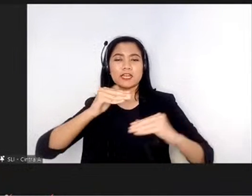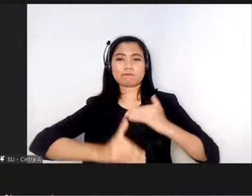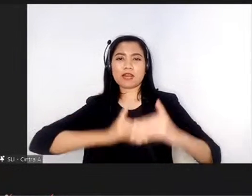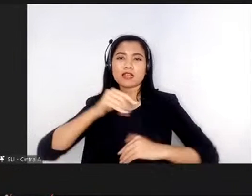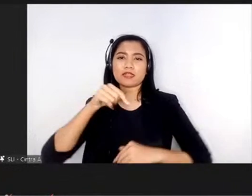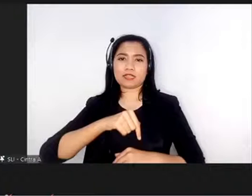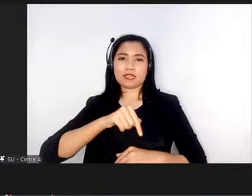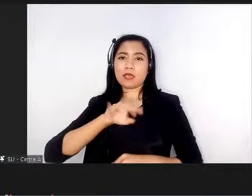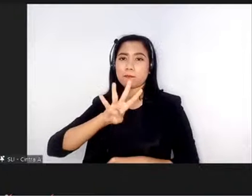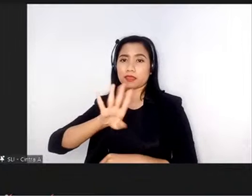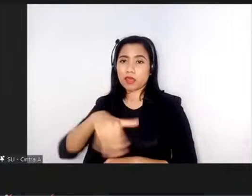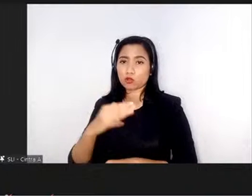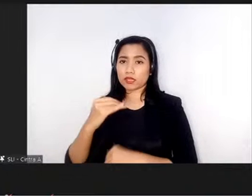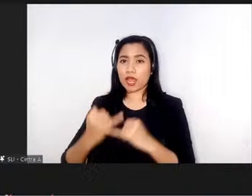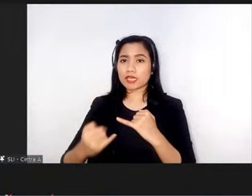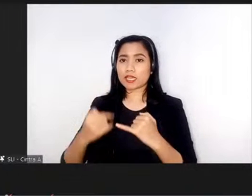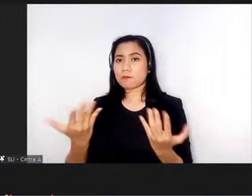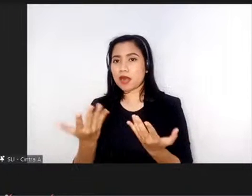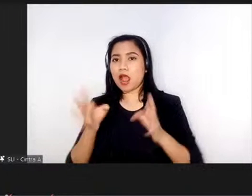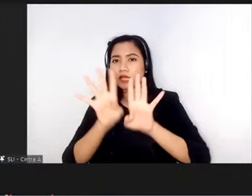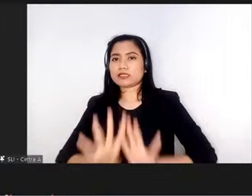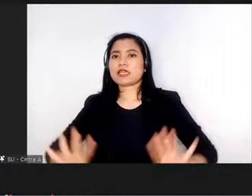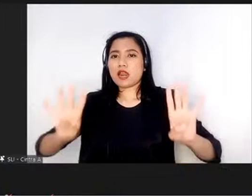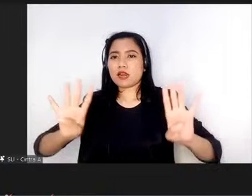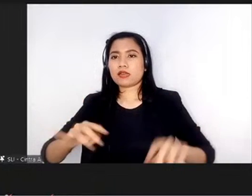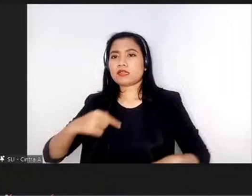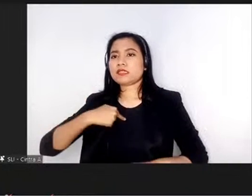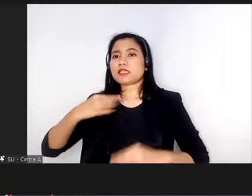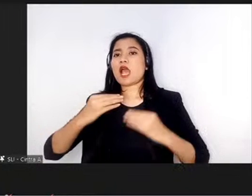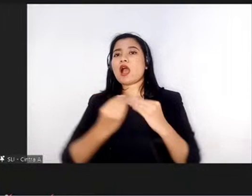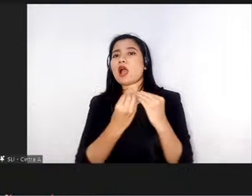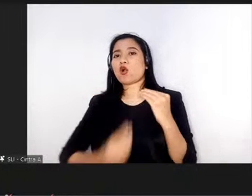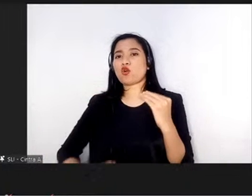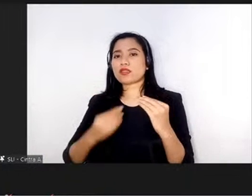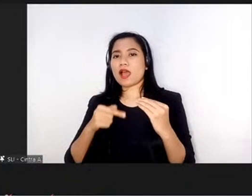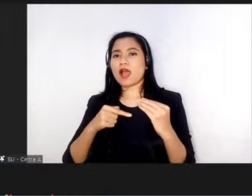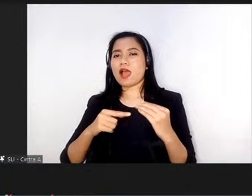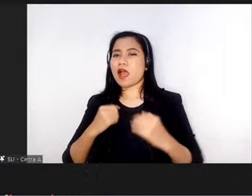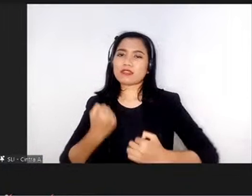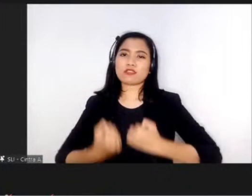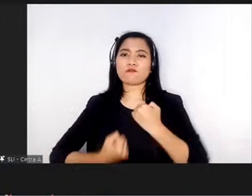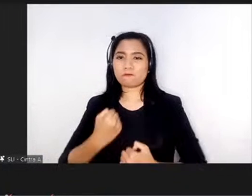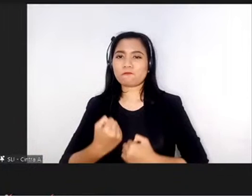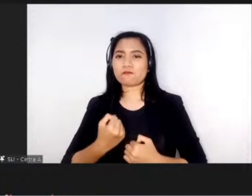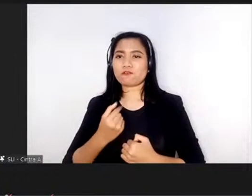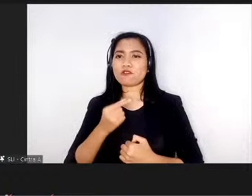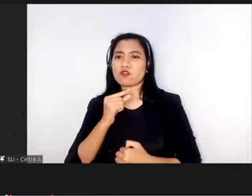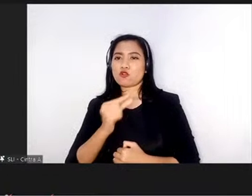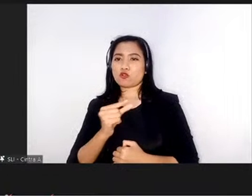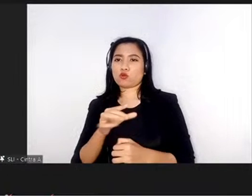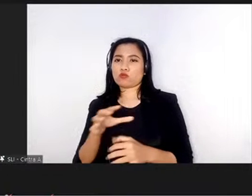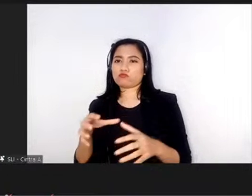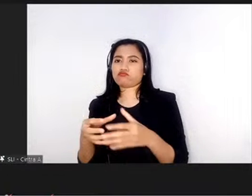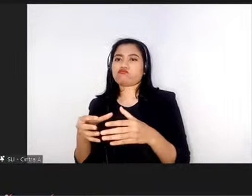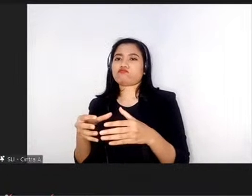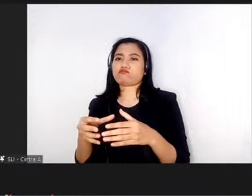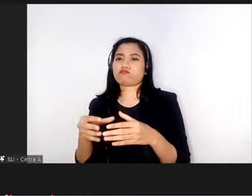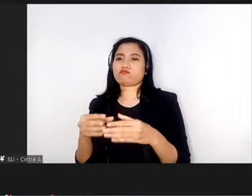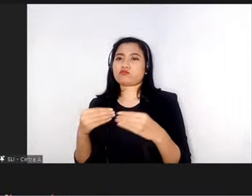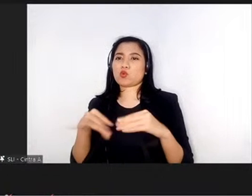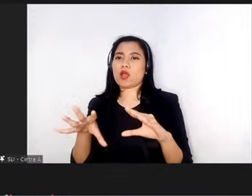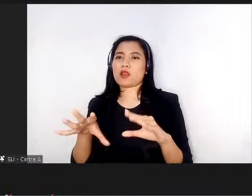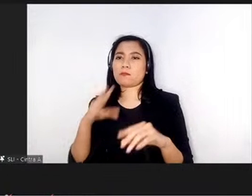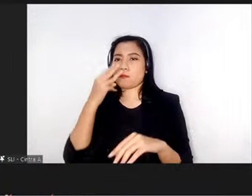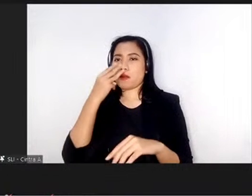di di asea dan saya merupakan anggota yang aktif untuk ee Kamar Dagang ee Belanda dan saya senang sekali bisa